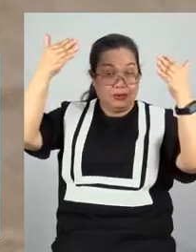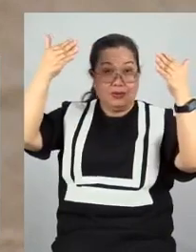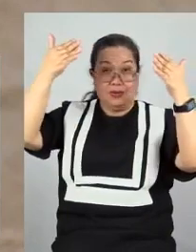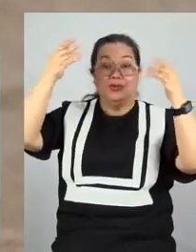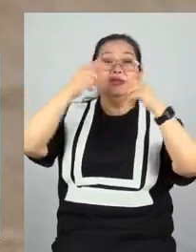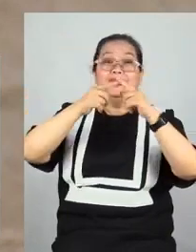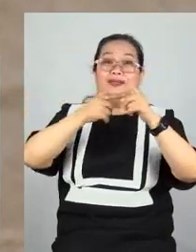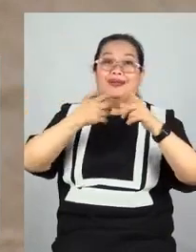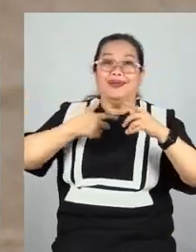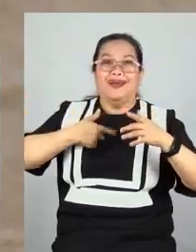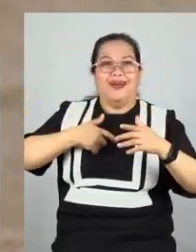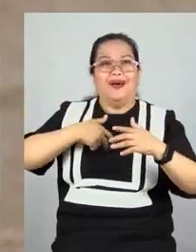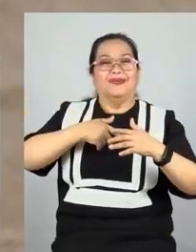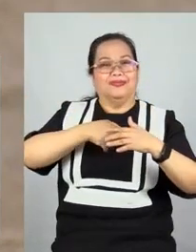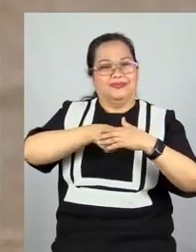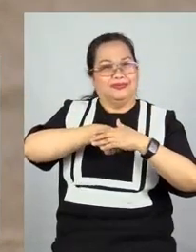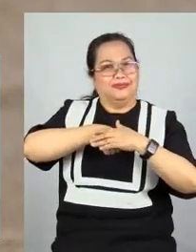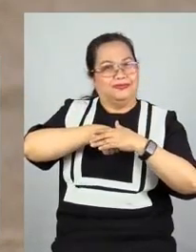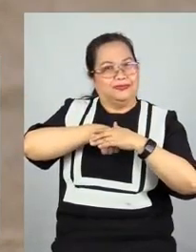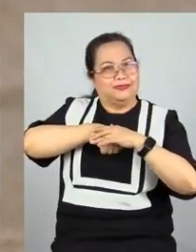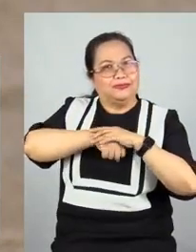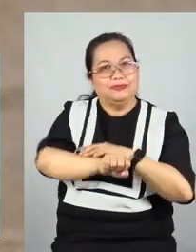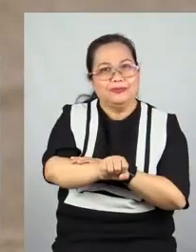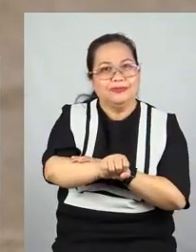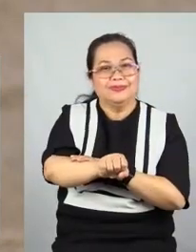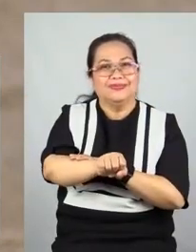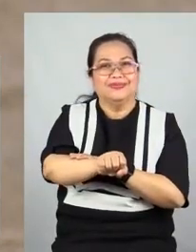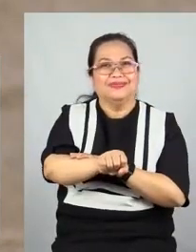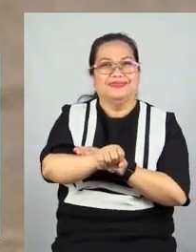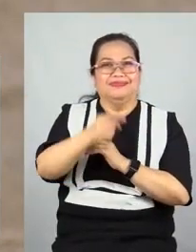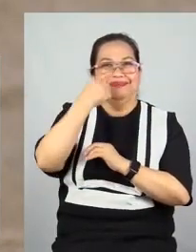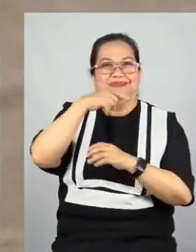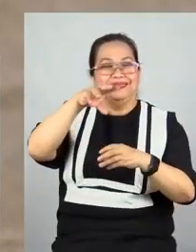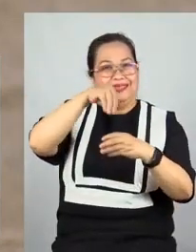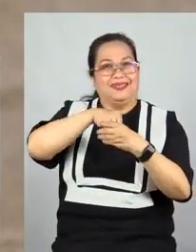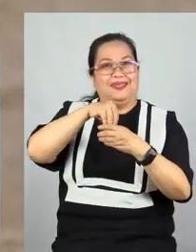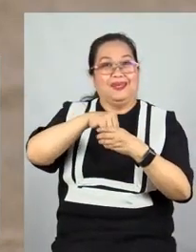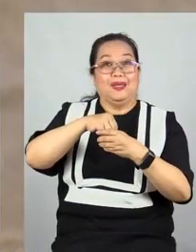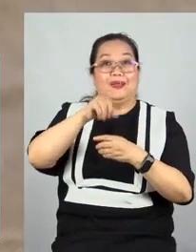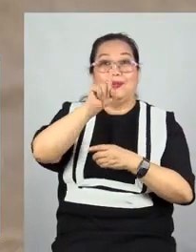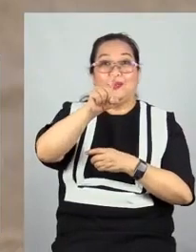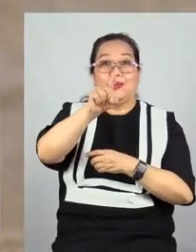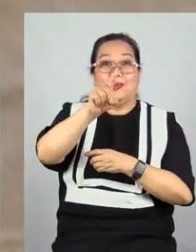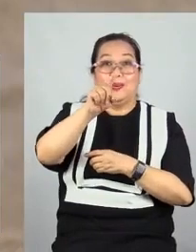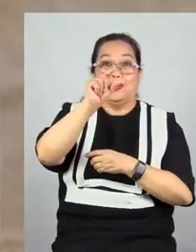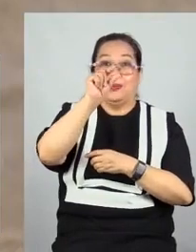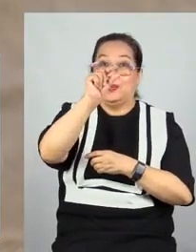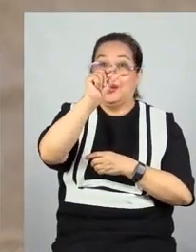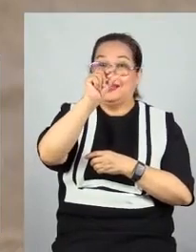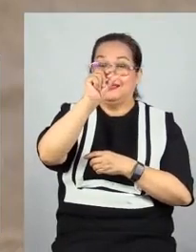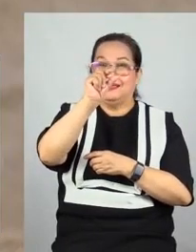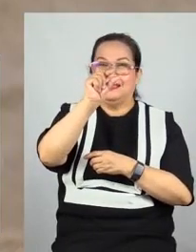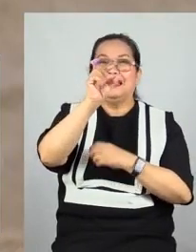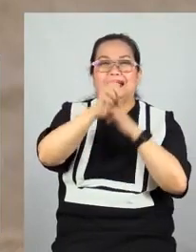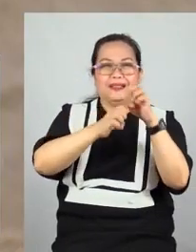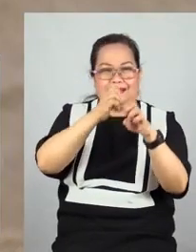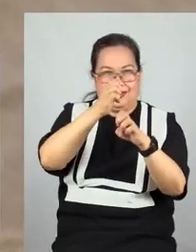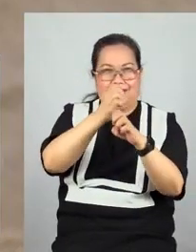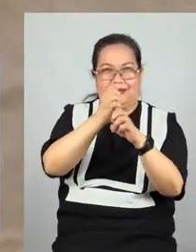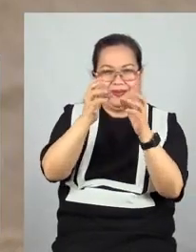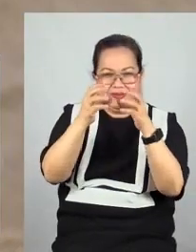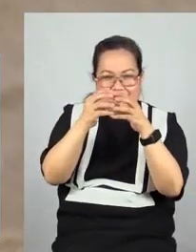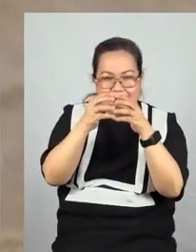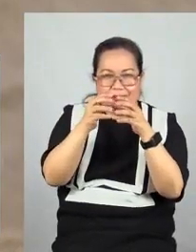ay isiniksik ang kanyang sarili sa loob ng isang maliit na planeta na